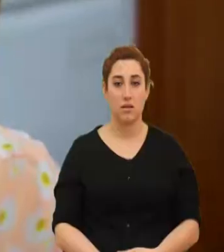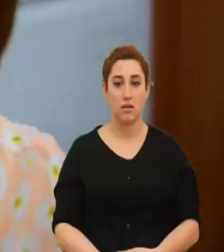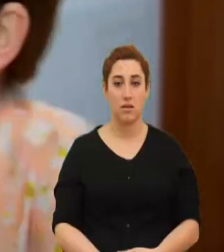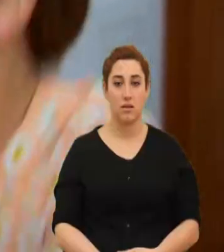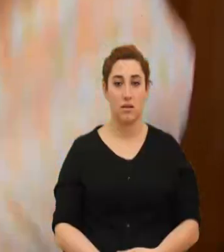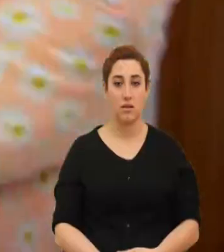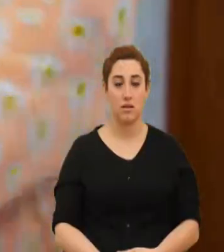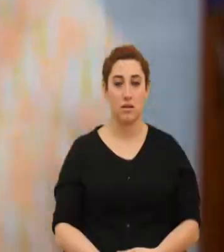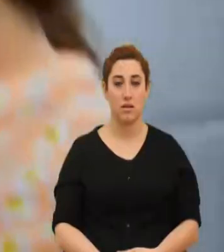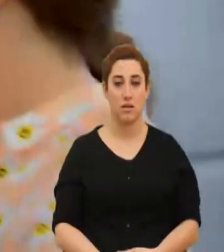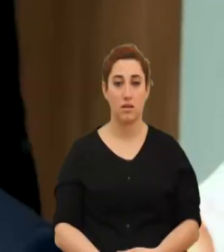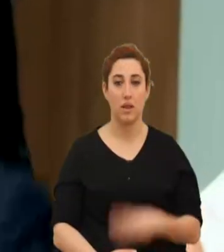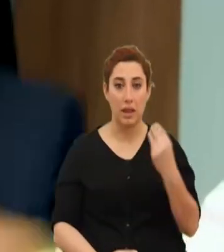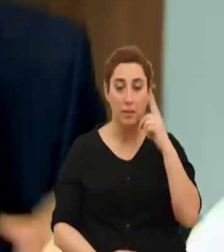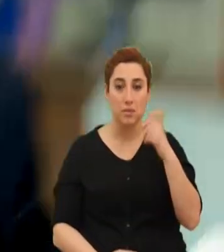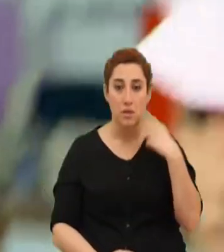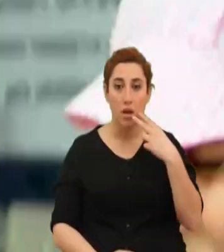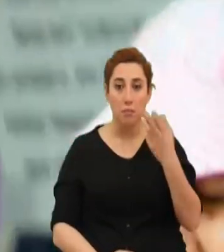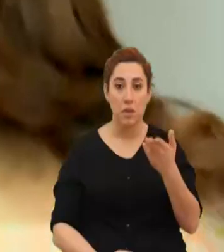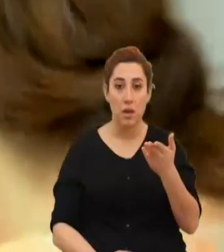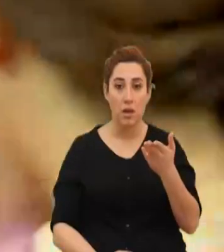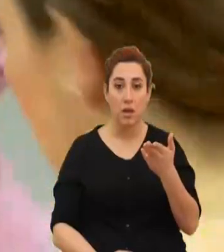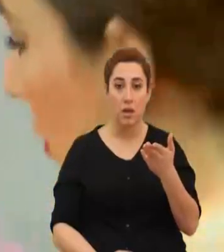Kadın fenalaştı. İyi misin abla?